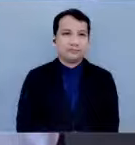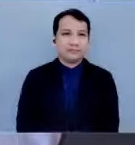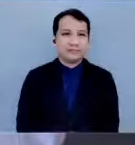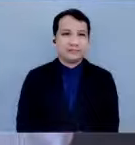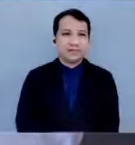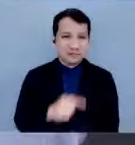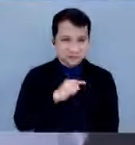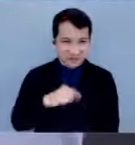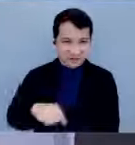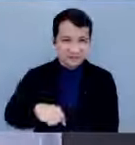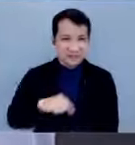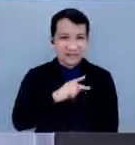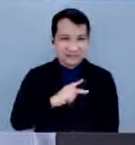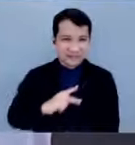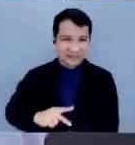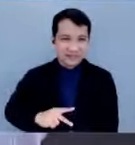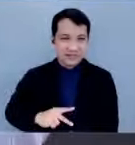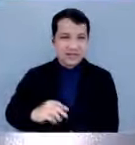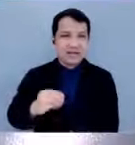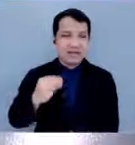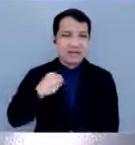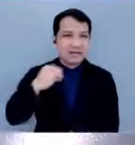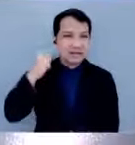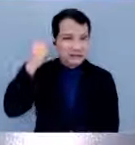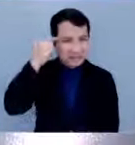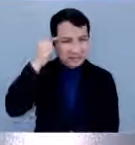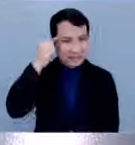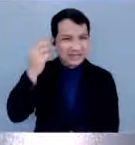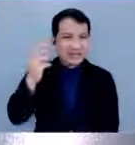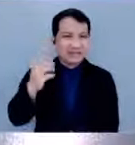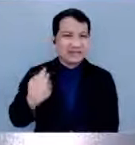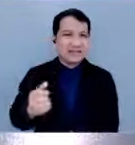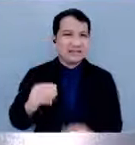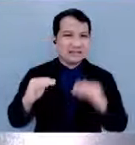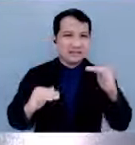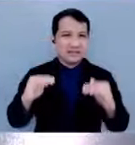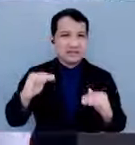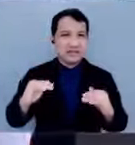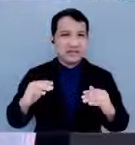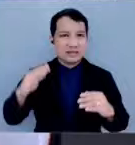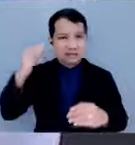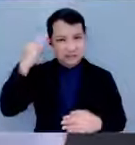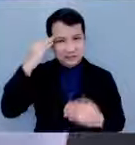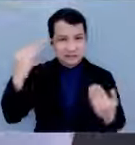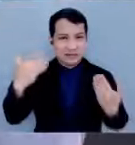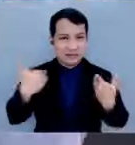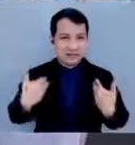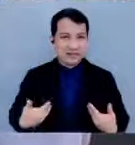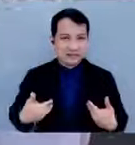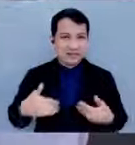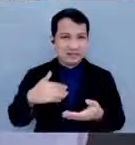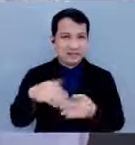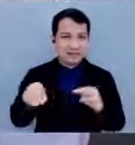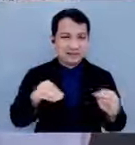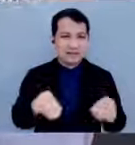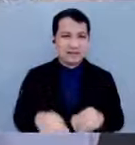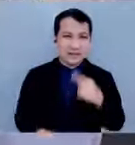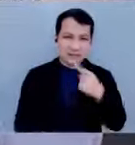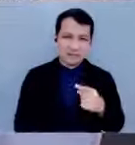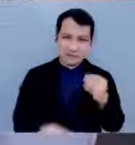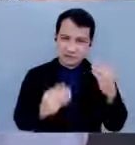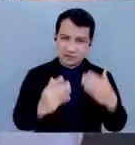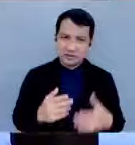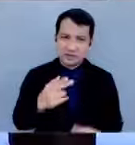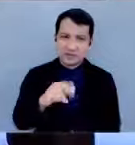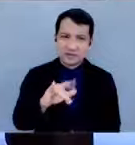Chess. Ano yung movement naman ng utak? So balance, brain and Teacher Haya, I'm sure marami sa mga